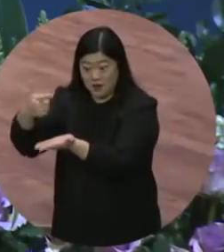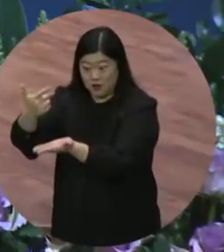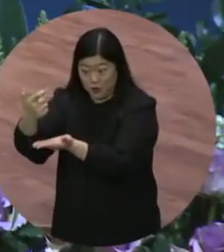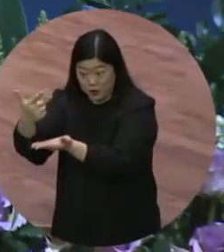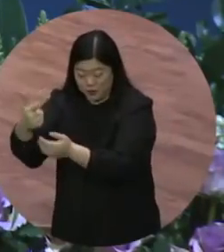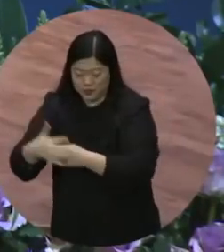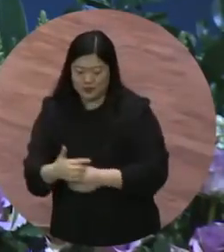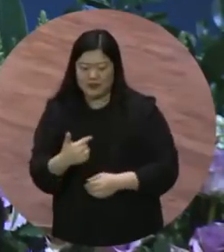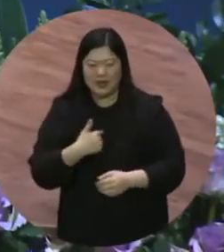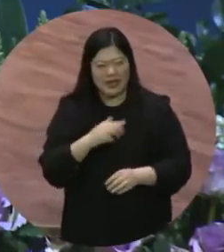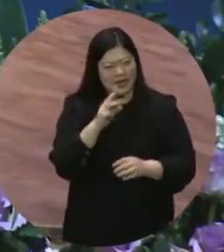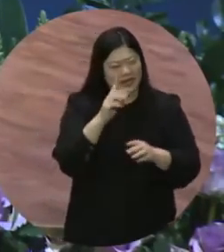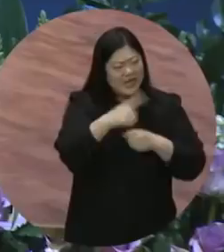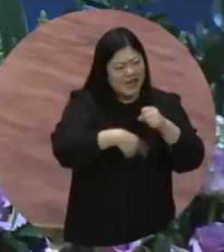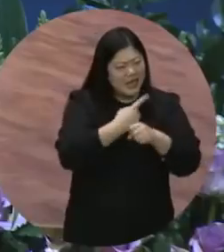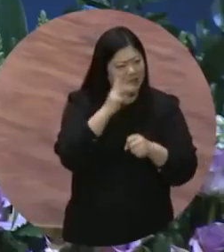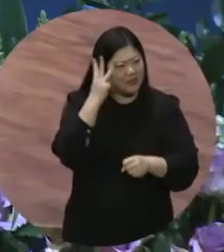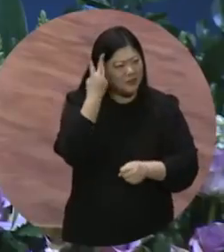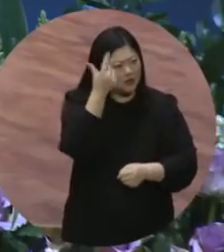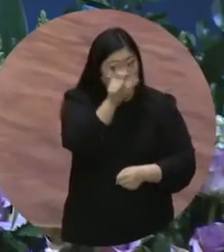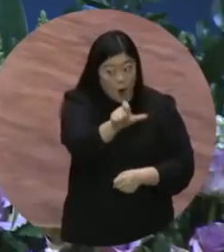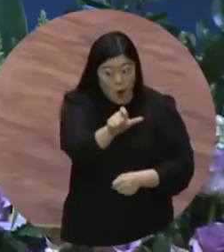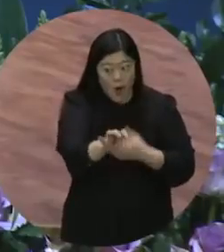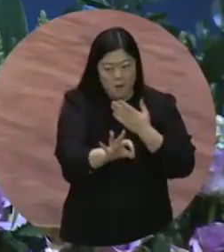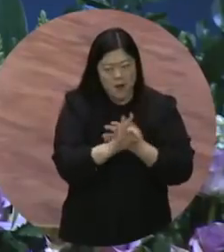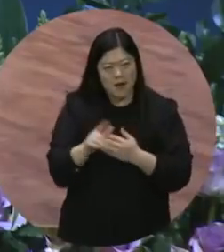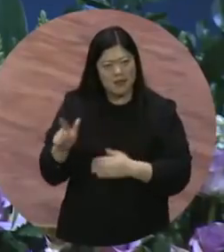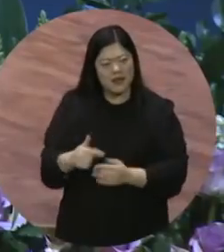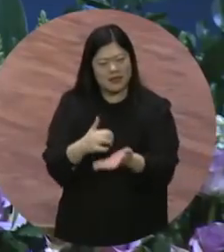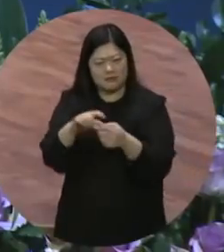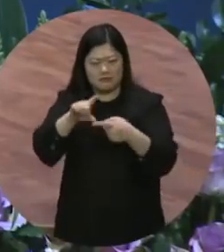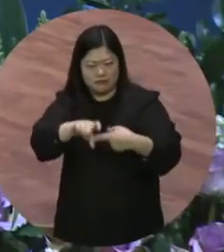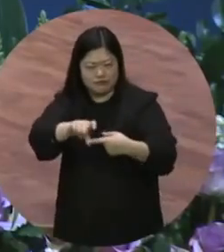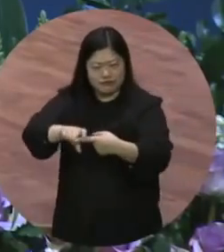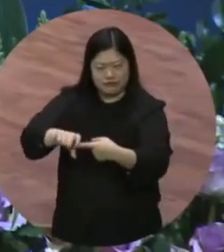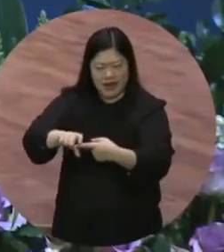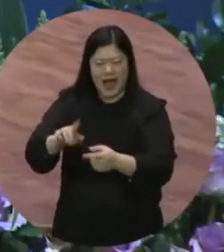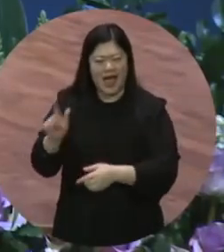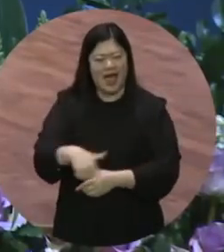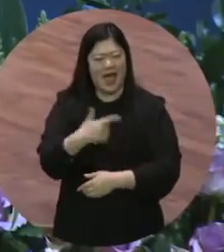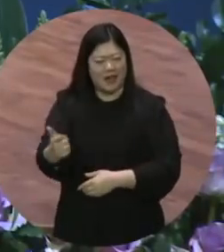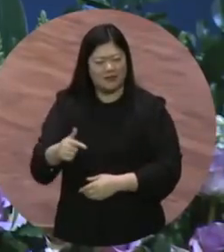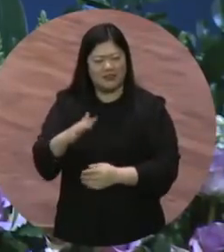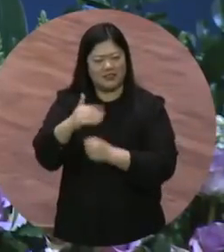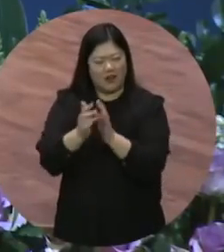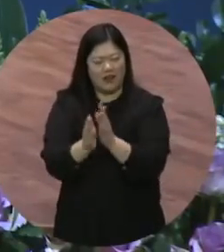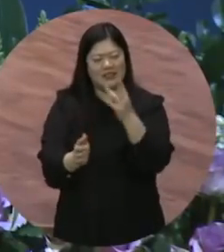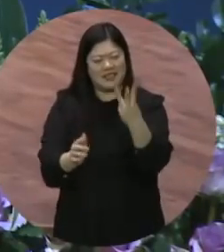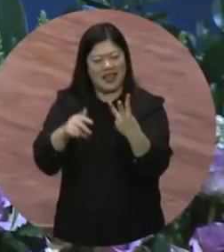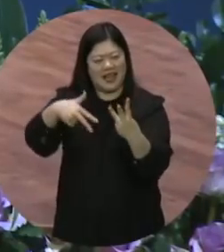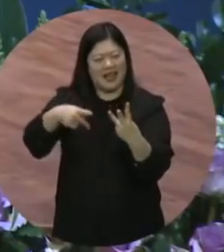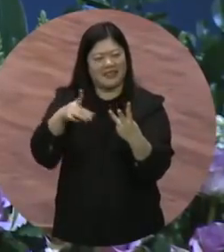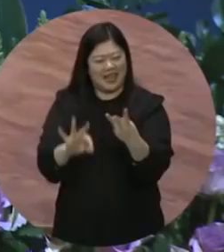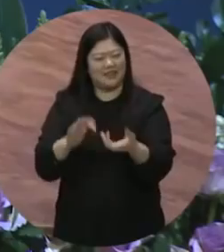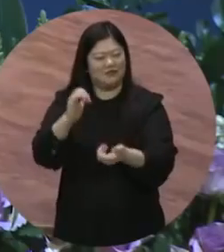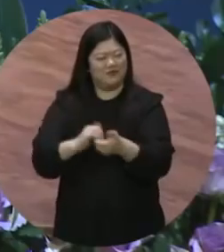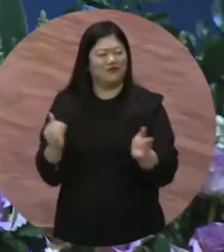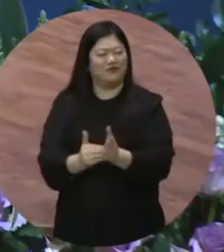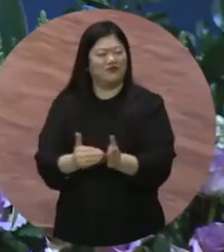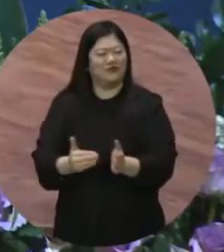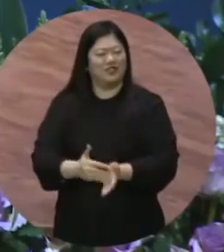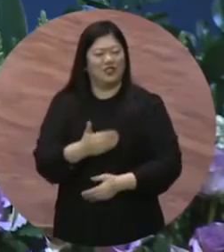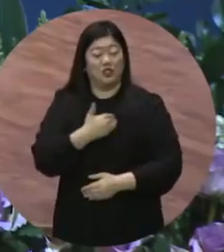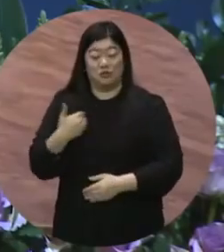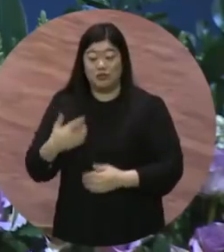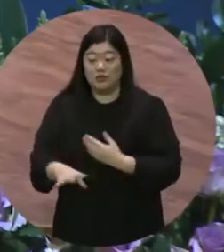제가 어제 메시지를 증거하는데 저도 모르는 사이 이런 메시지 했어요. 잠깐 메시지 증거하겠습니다. 왜 메시지는 잠깐